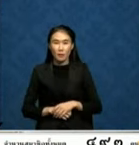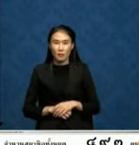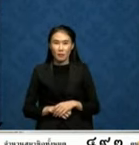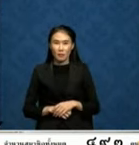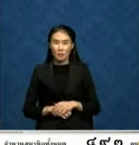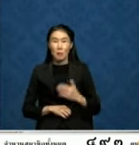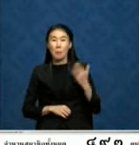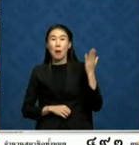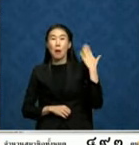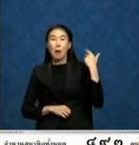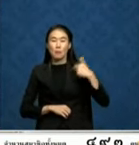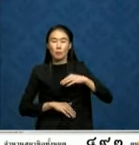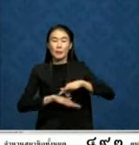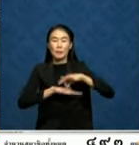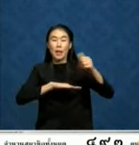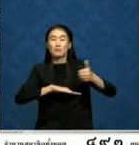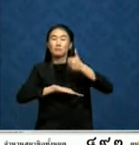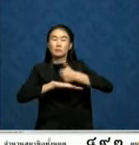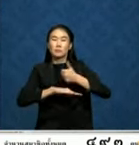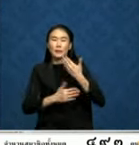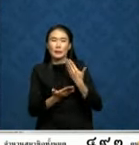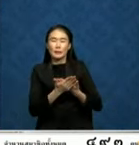ตั้งแต่ผมมานั่งเนี่ยยังไม่ขึ้นเลยนะ